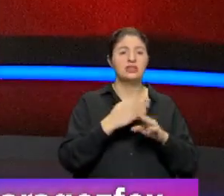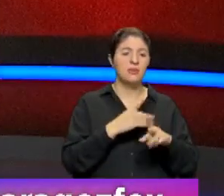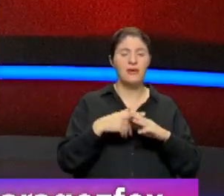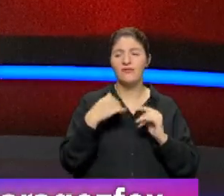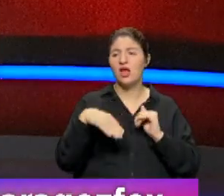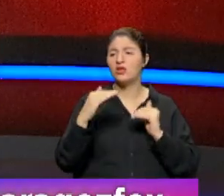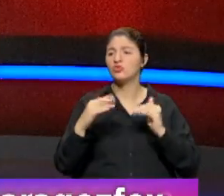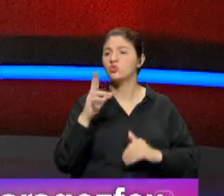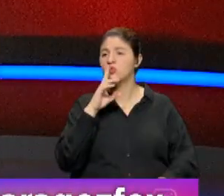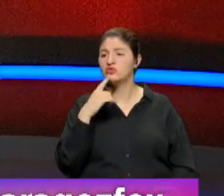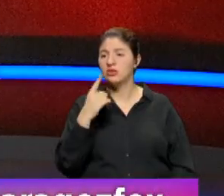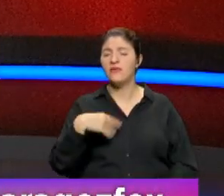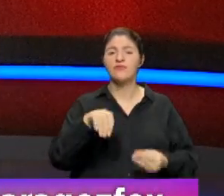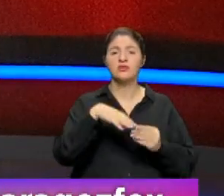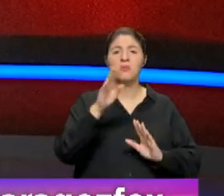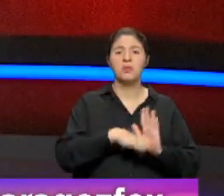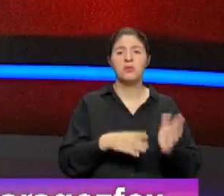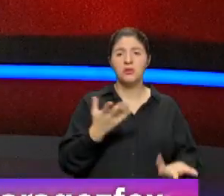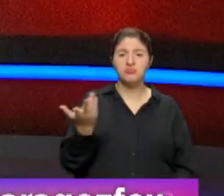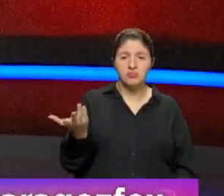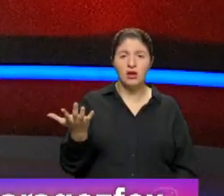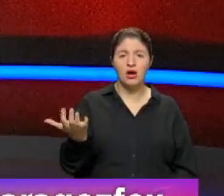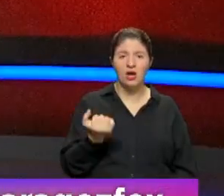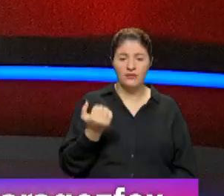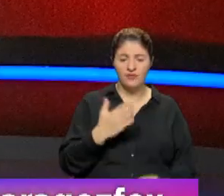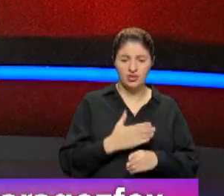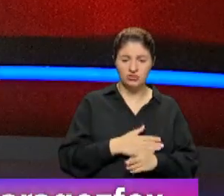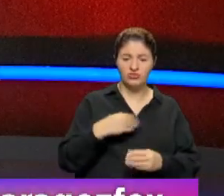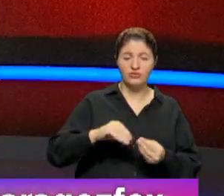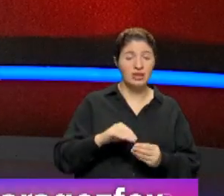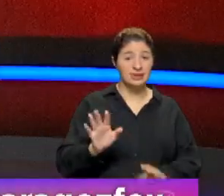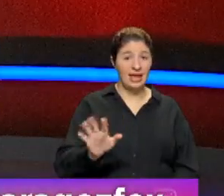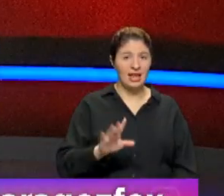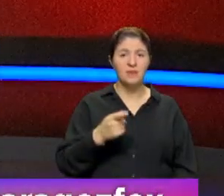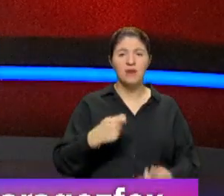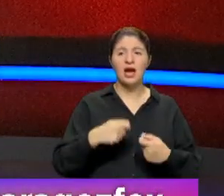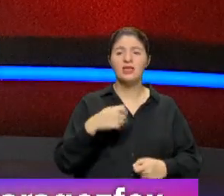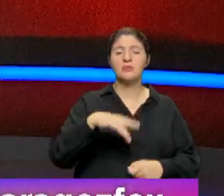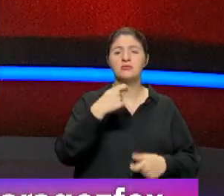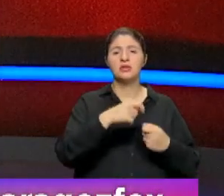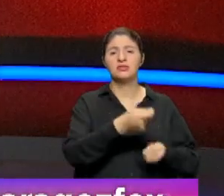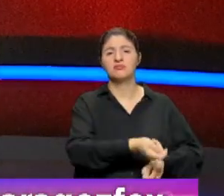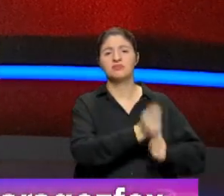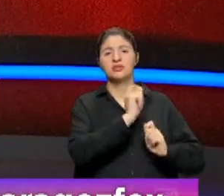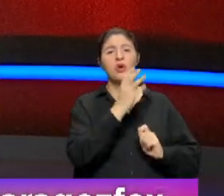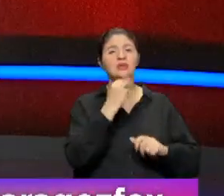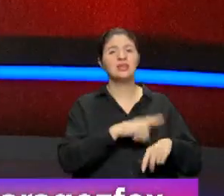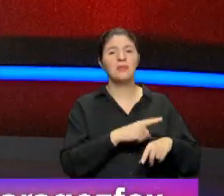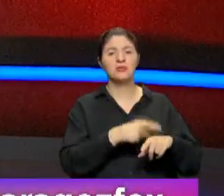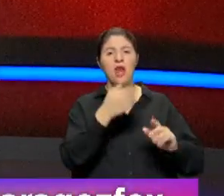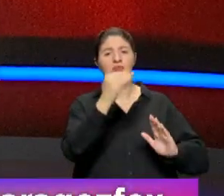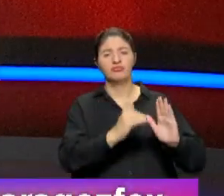sonuç faiz aşağı düştü ama vatandaşın aldığı faiz değil bankaların Merkez Bankası'ndan aldığı faiz